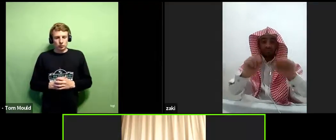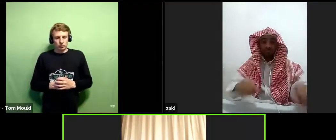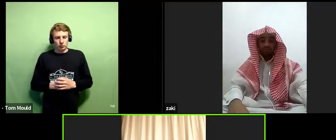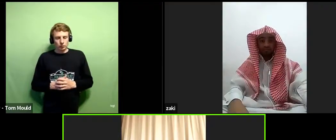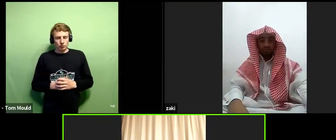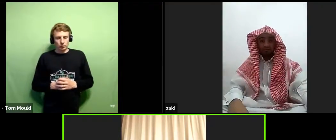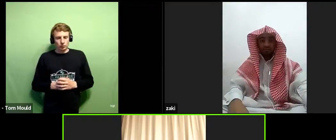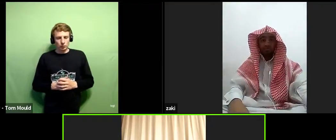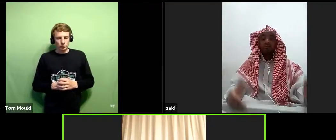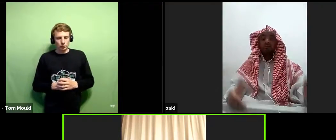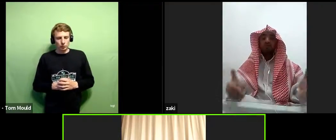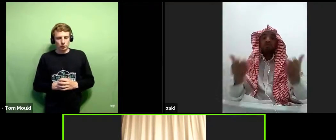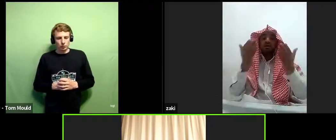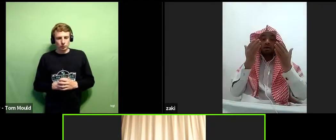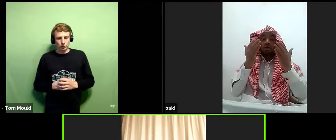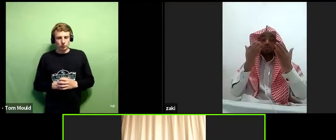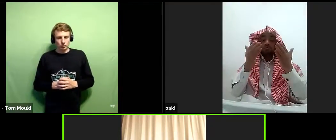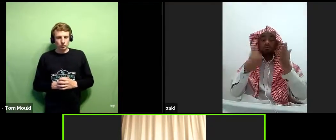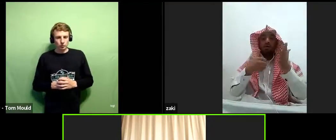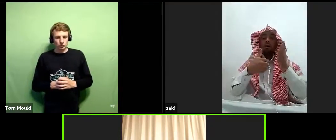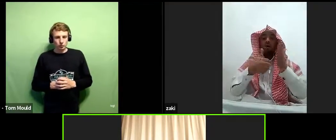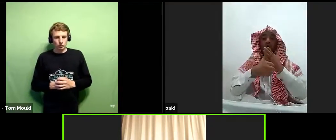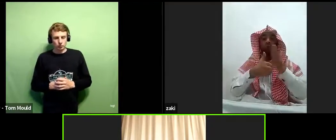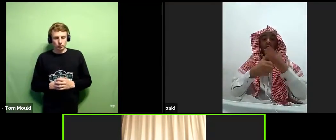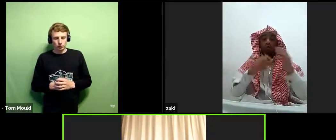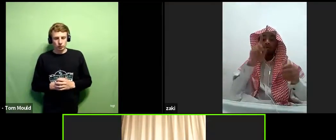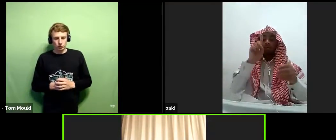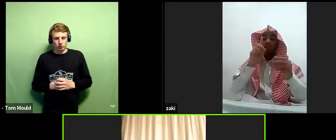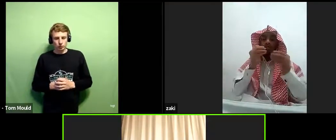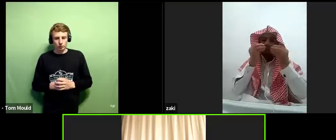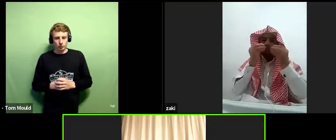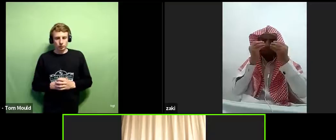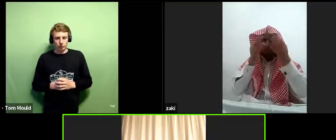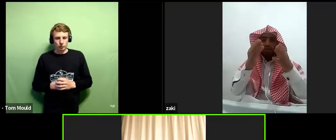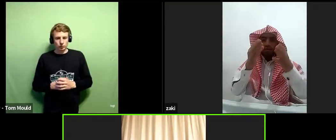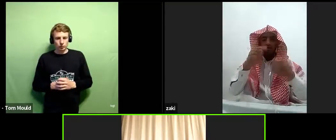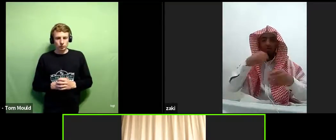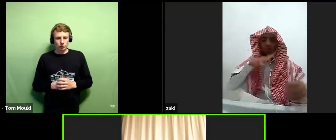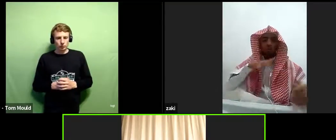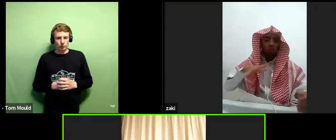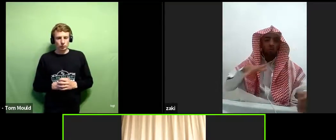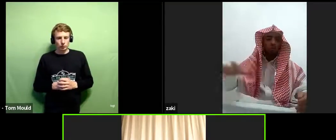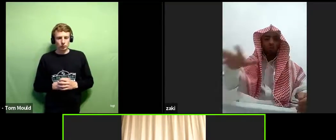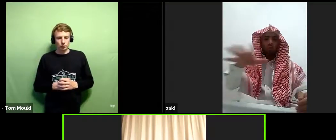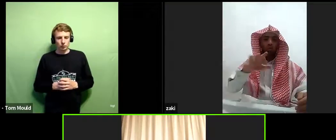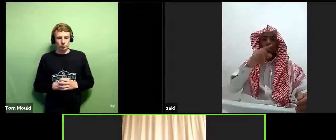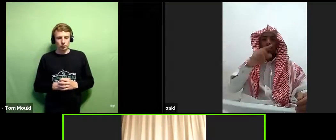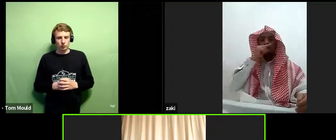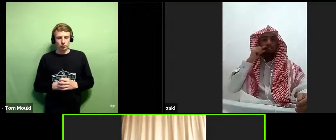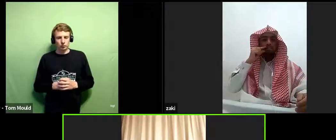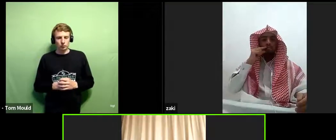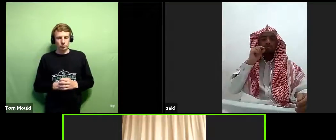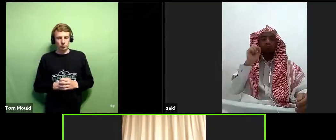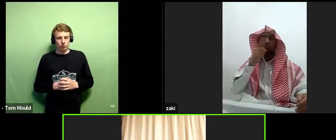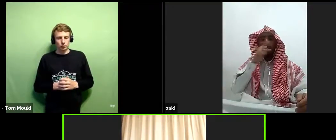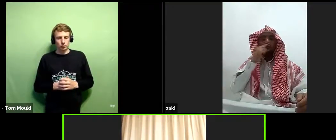ونسأل الله عز وجل أولا أن يوفقنا وإياكم لصيام وقيام شهر